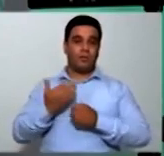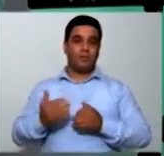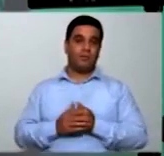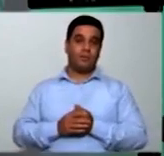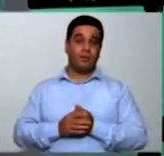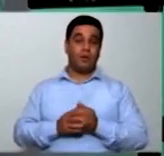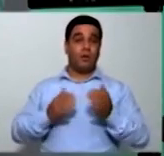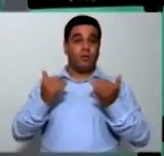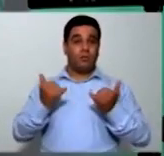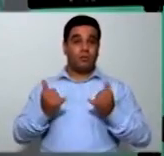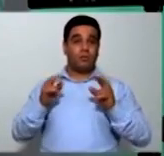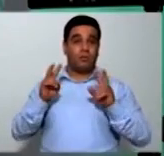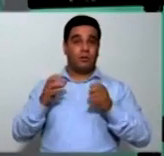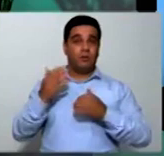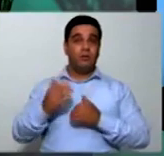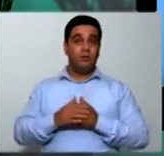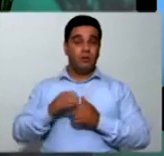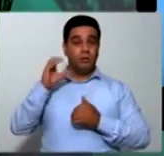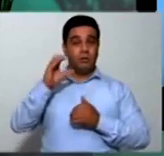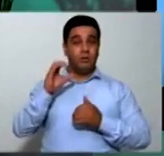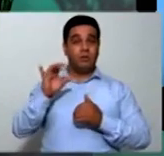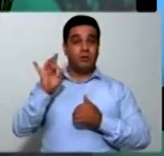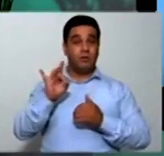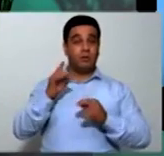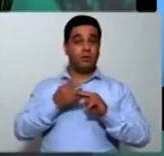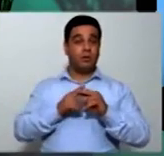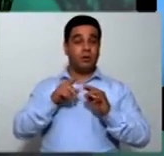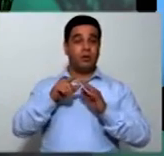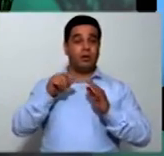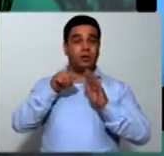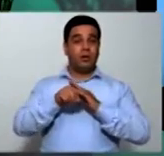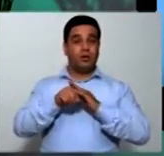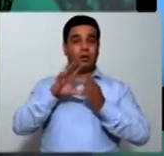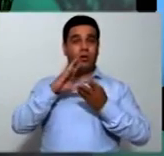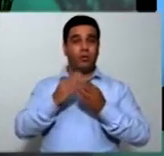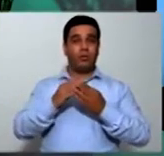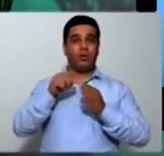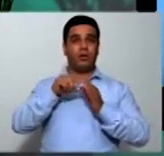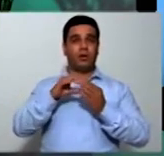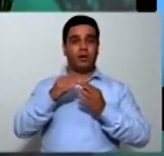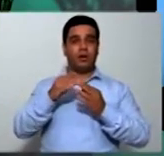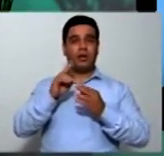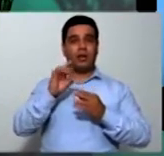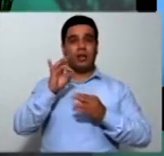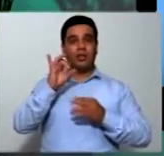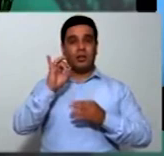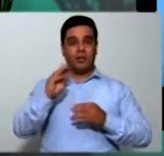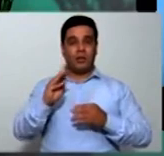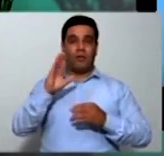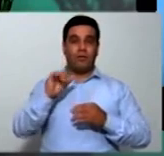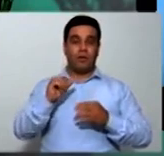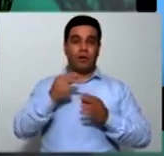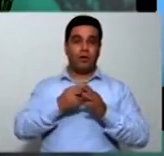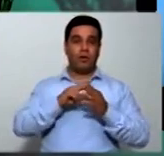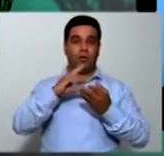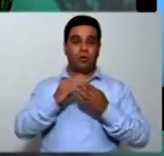etamiz. Bugungi mavzuimiz O'zbekistonda qishloq xo'jaligini kollektivlashtirish siyosati hamda